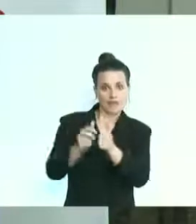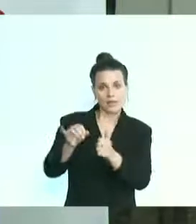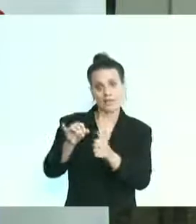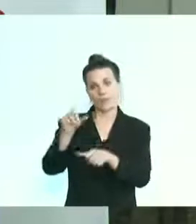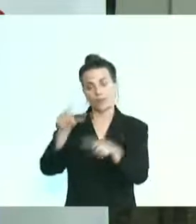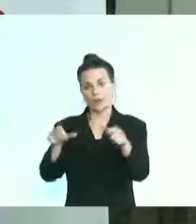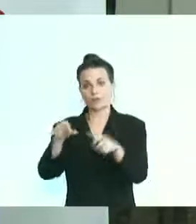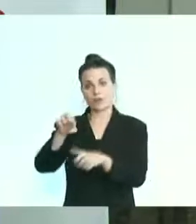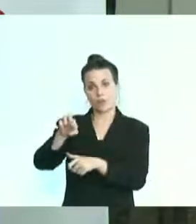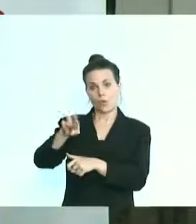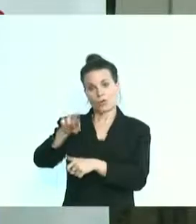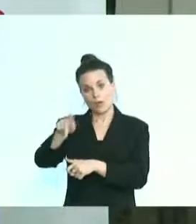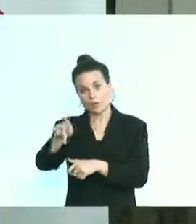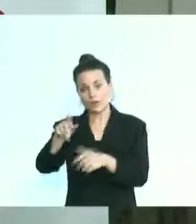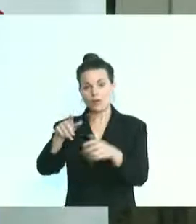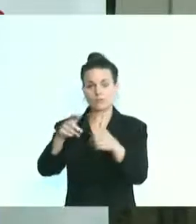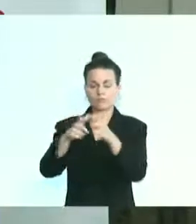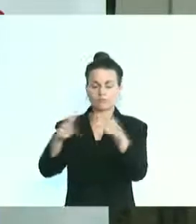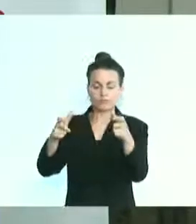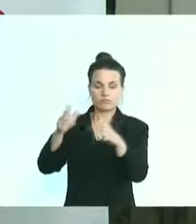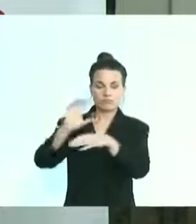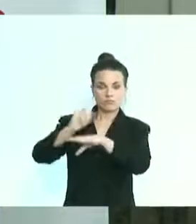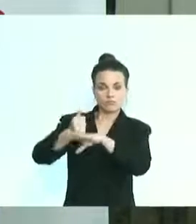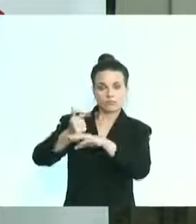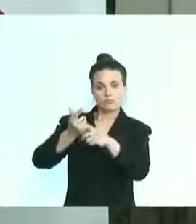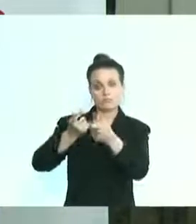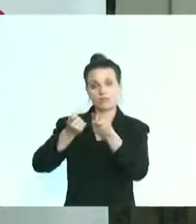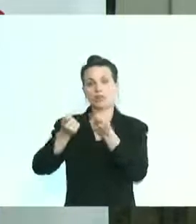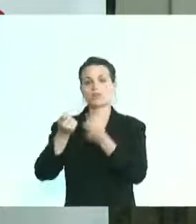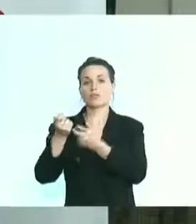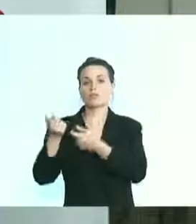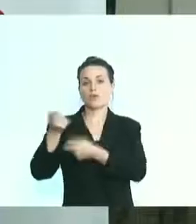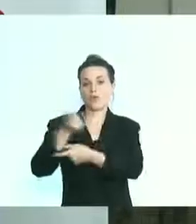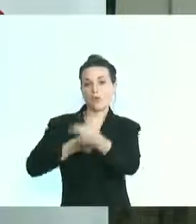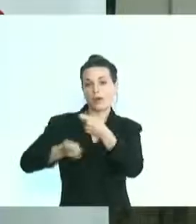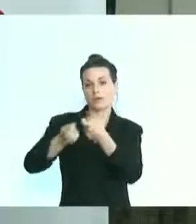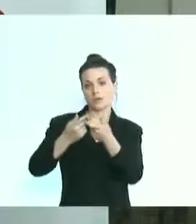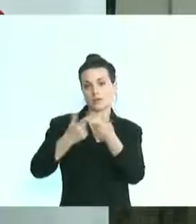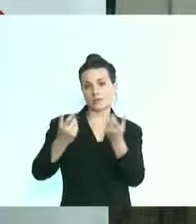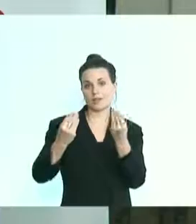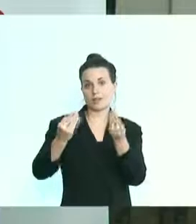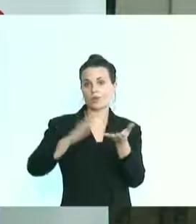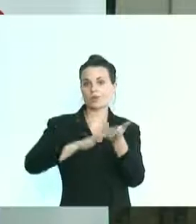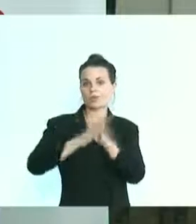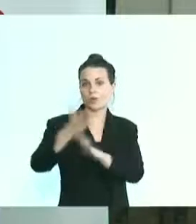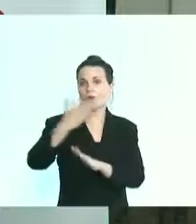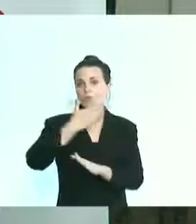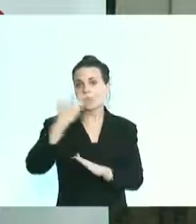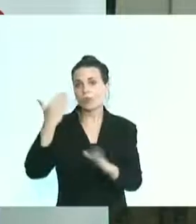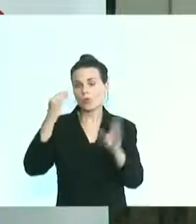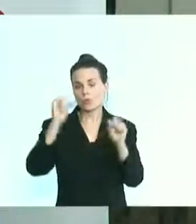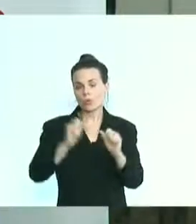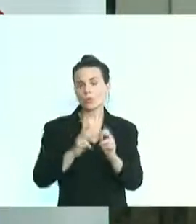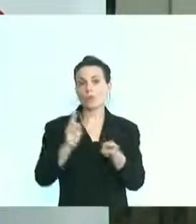public pour améliorer le quotidien des choses. Peut-être, si nos deux ambassadrices peuvent venir, peut-être...